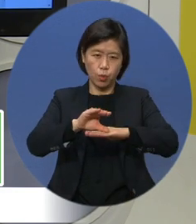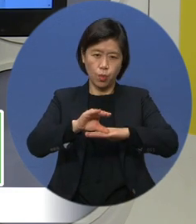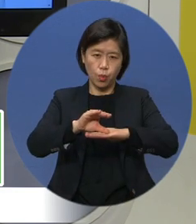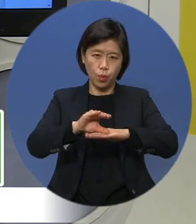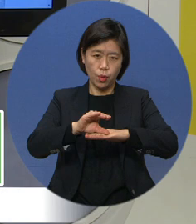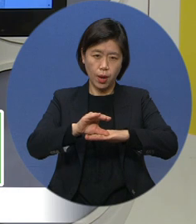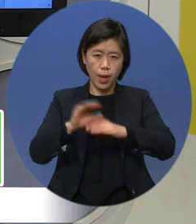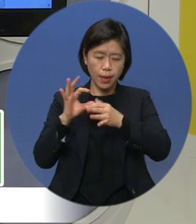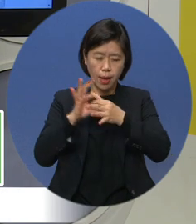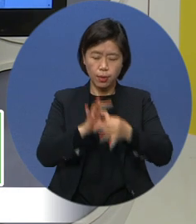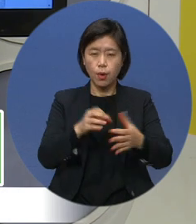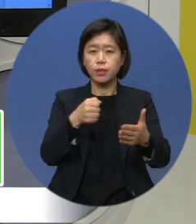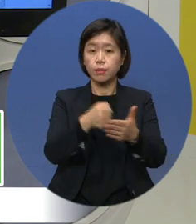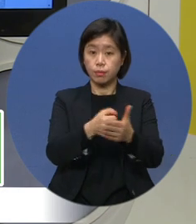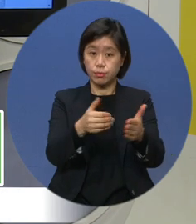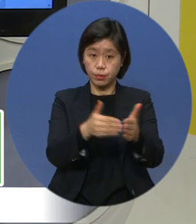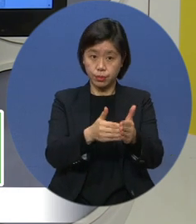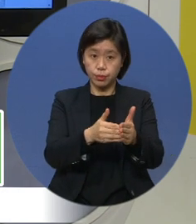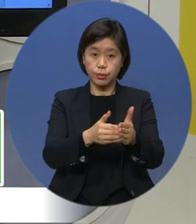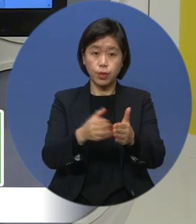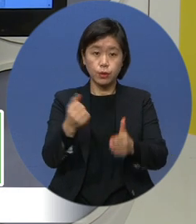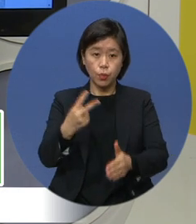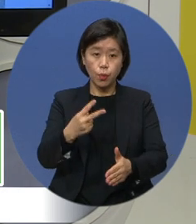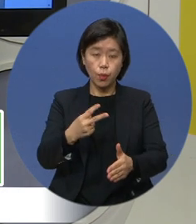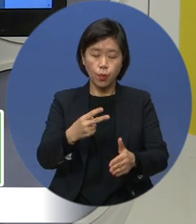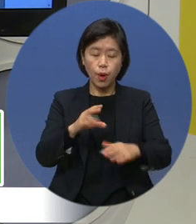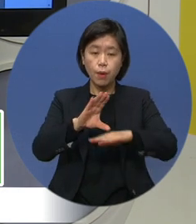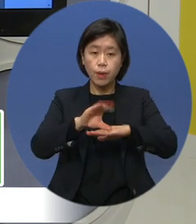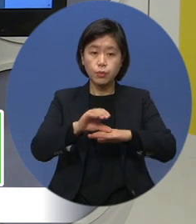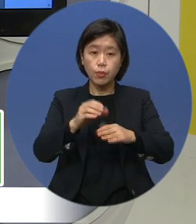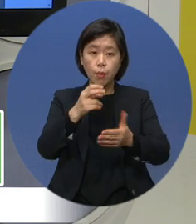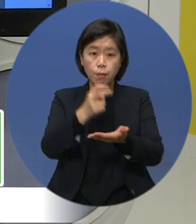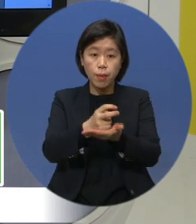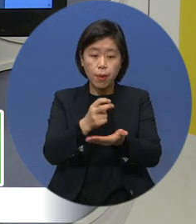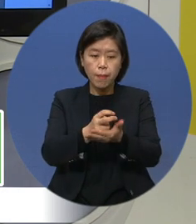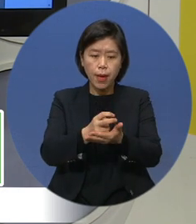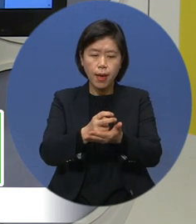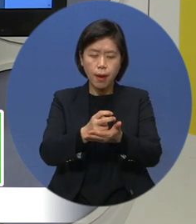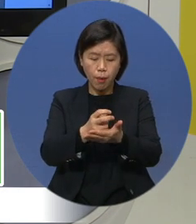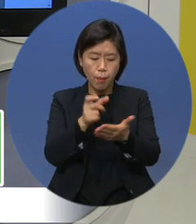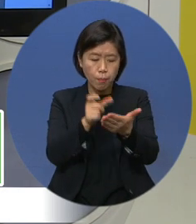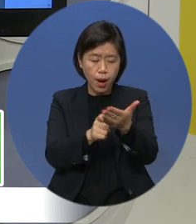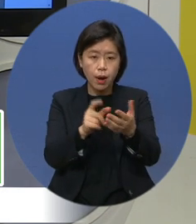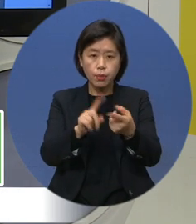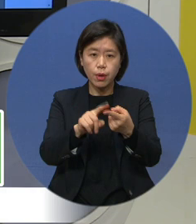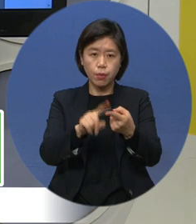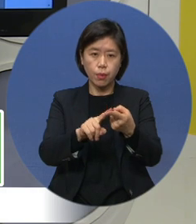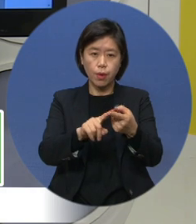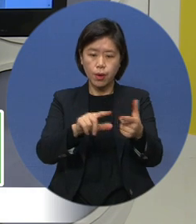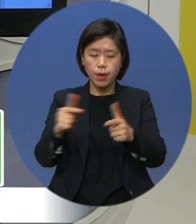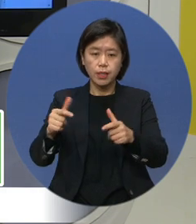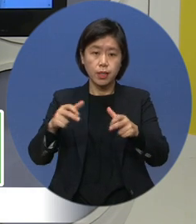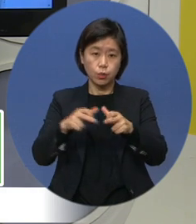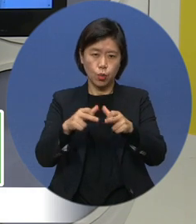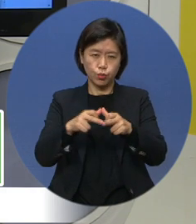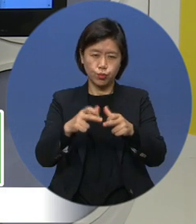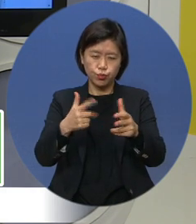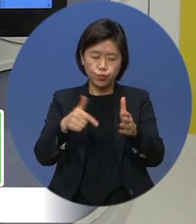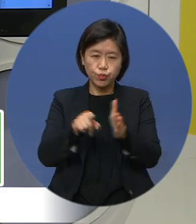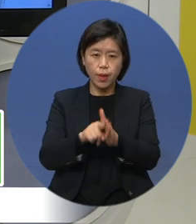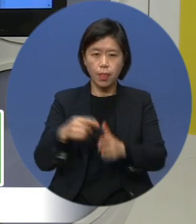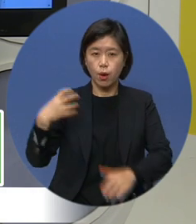2012년부터는 방송법 의 명시된 장애인 복지를 위한 채널로 인정돼 전국의 의무 전송되고